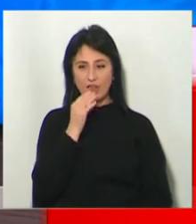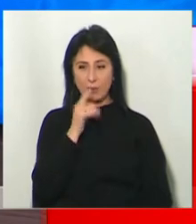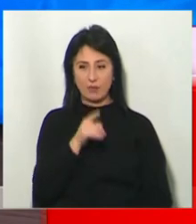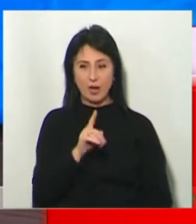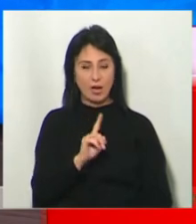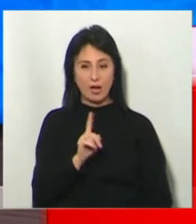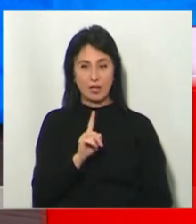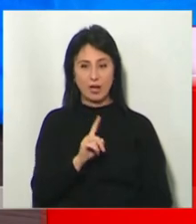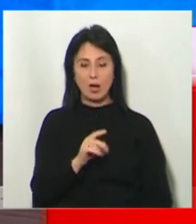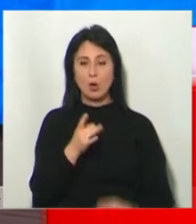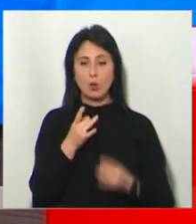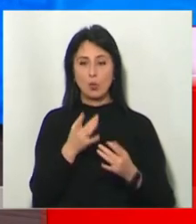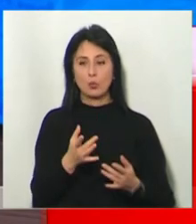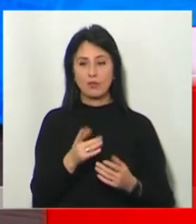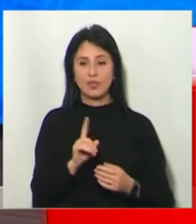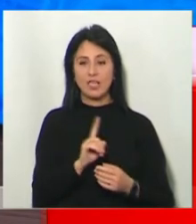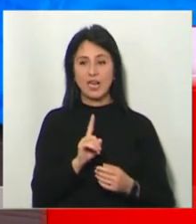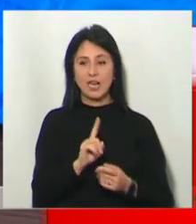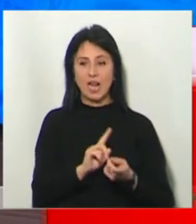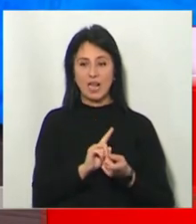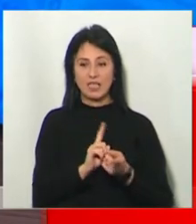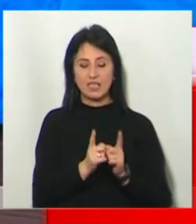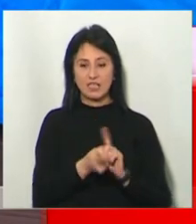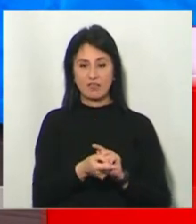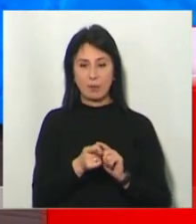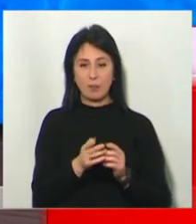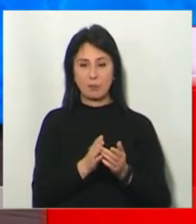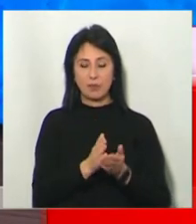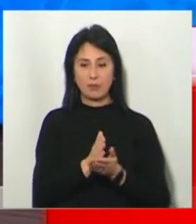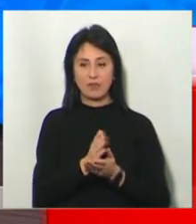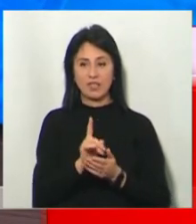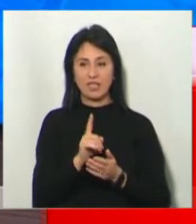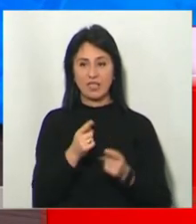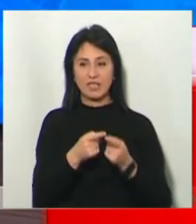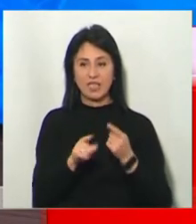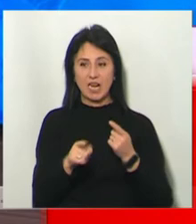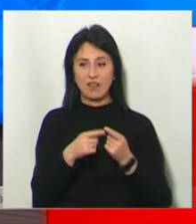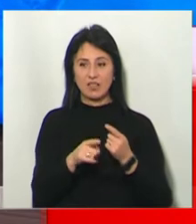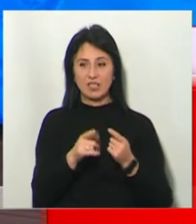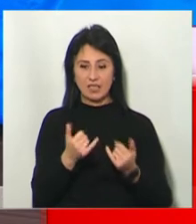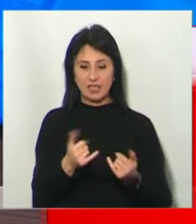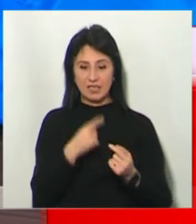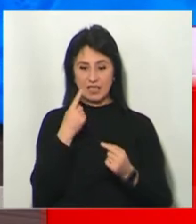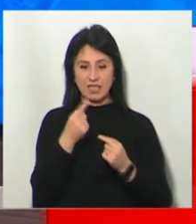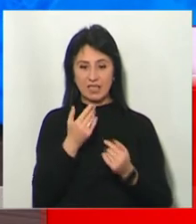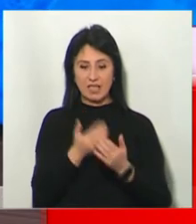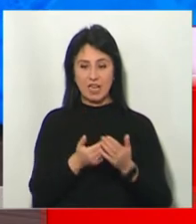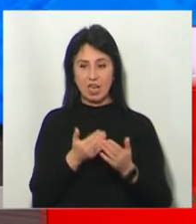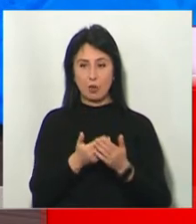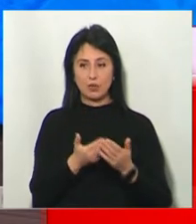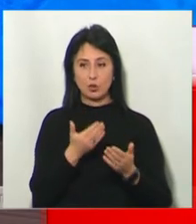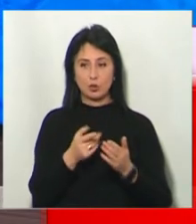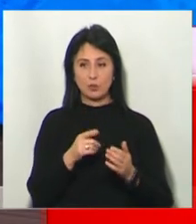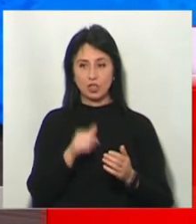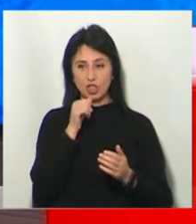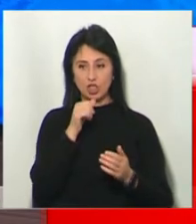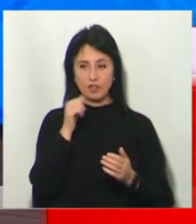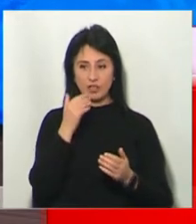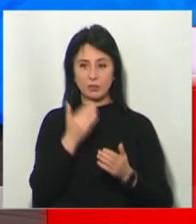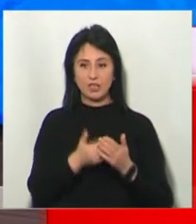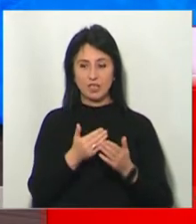კვებაზე. Ara, უბრალოდ რა იცვლება ამ მიმართულებით და რითი განსხვავდება წლევანდელი რეკომენდაციები თუნდაც